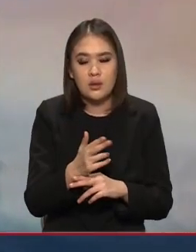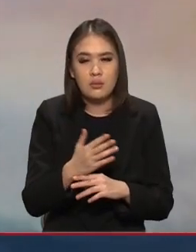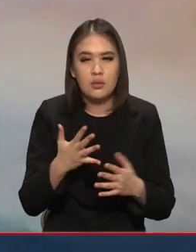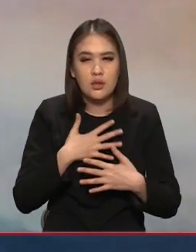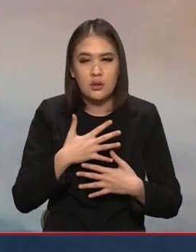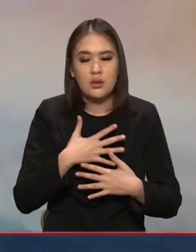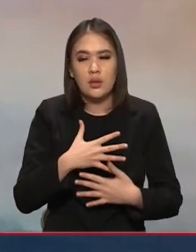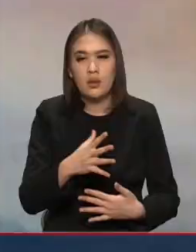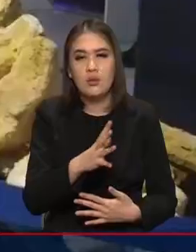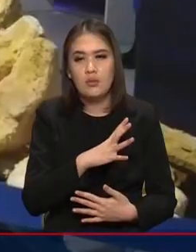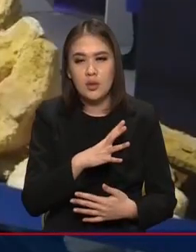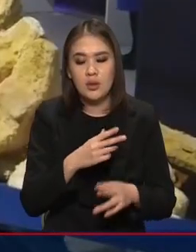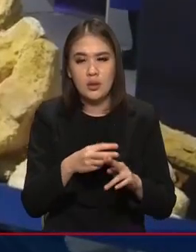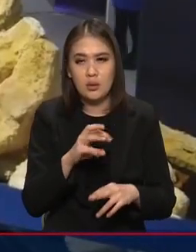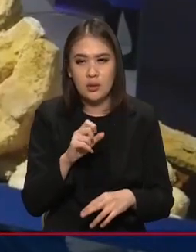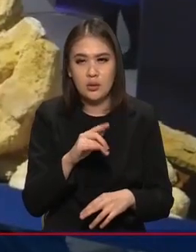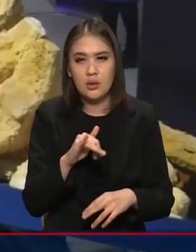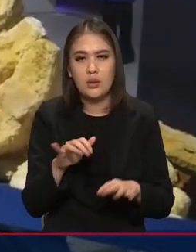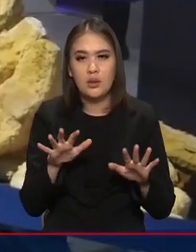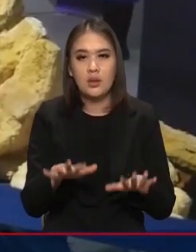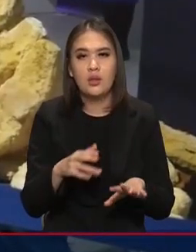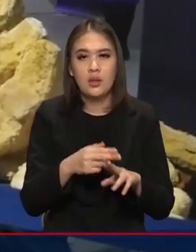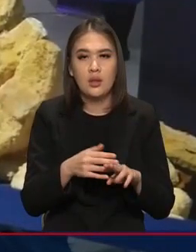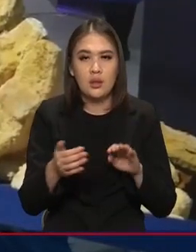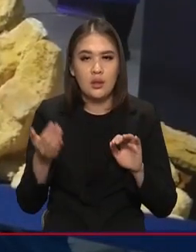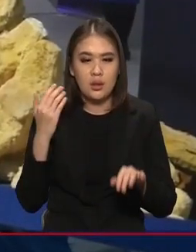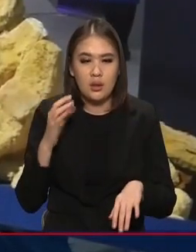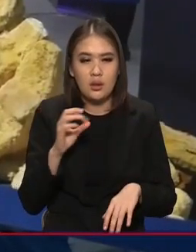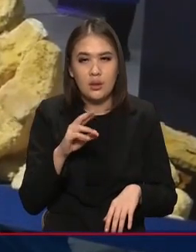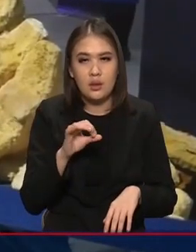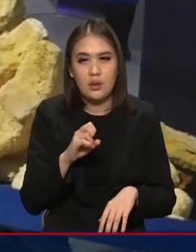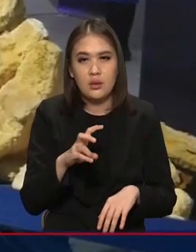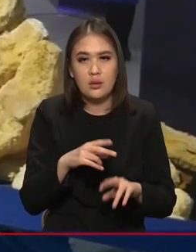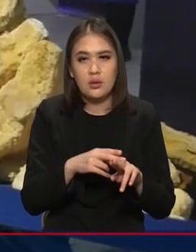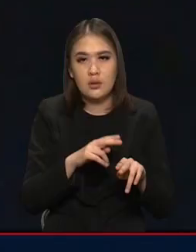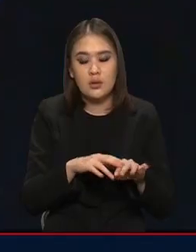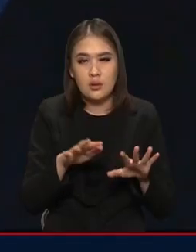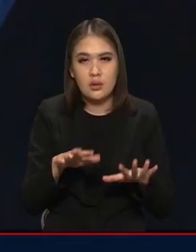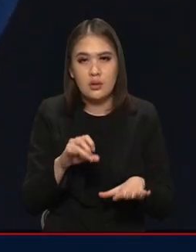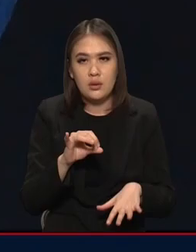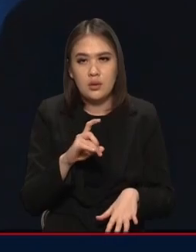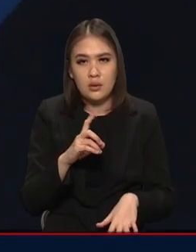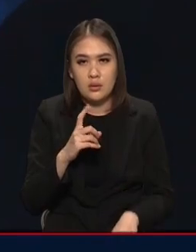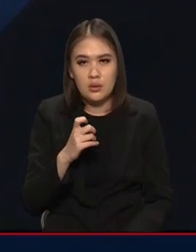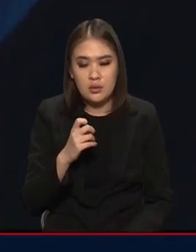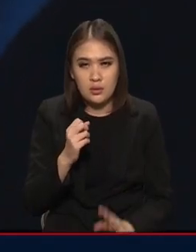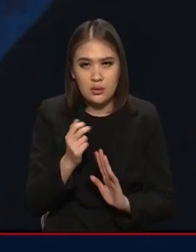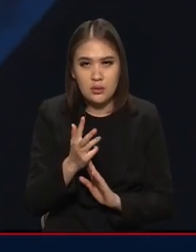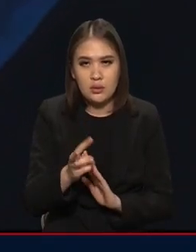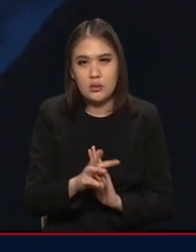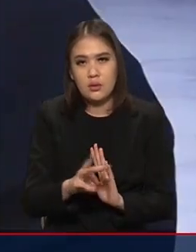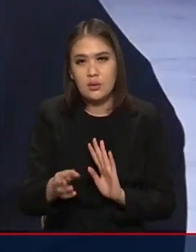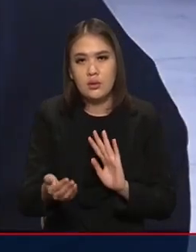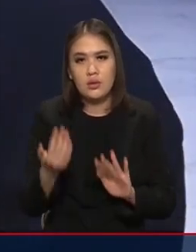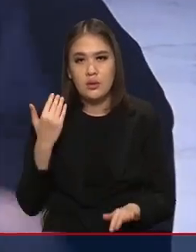отметить, что современный Мангистау расположен на месте древнего океана Тетис. В нем и обитали ихтиозавры 100-113 миллионов лет